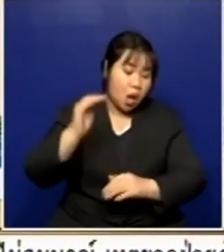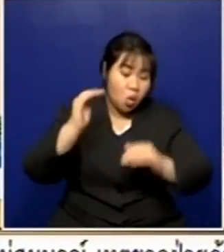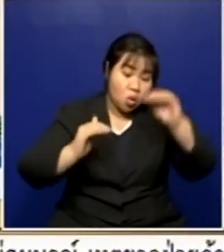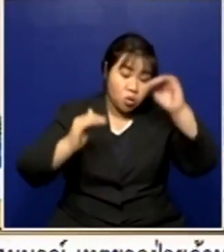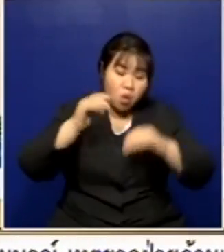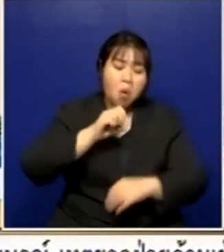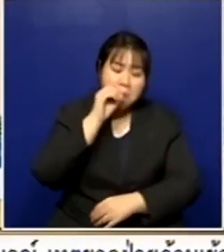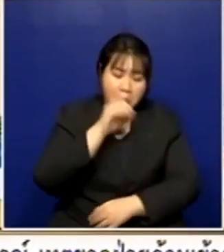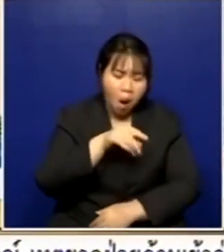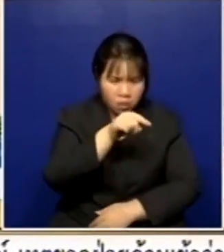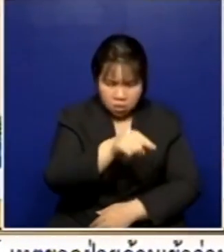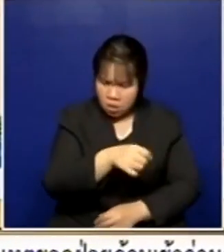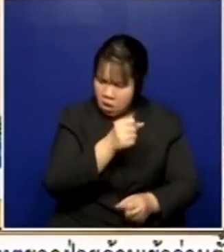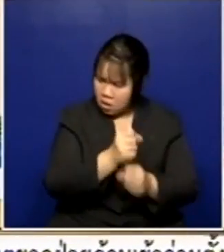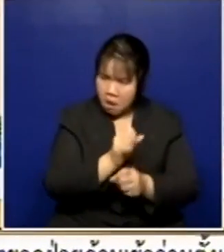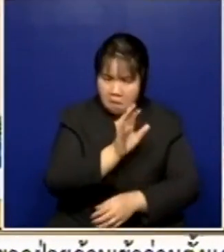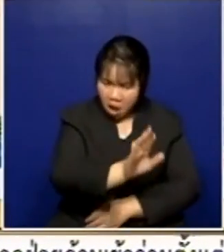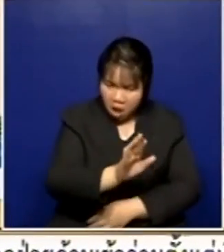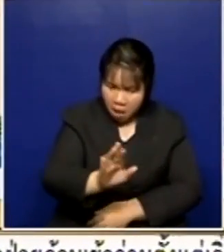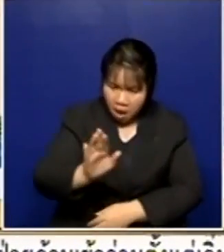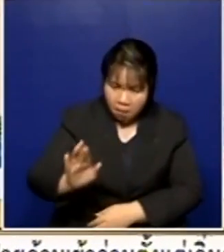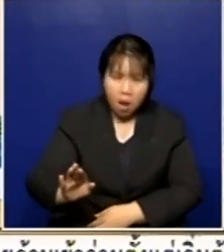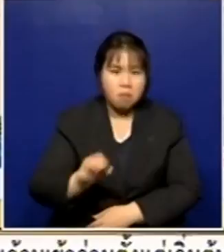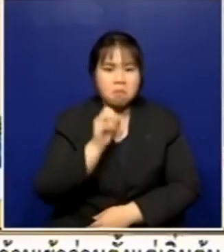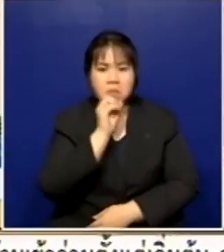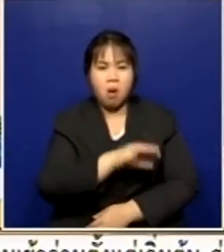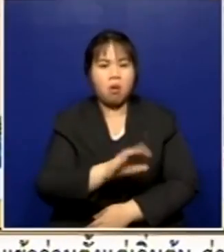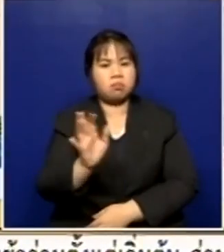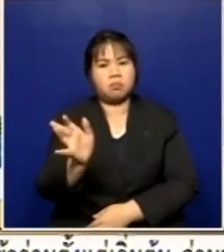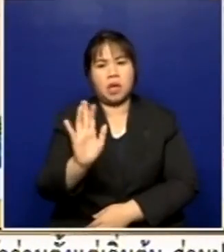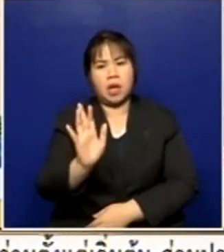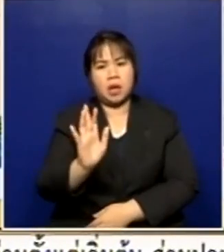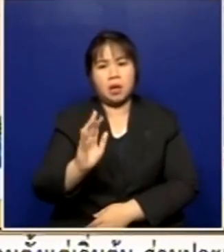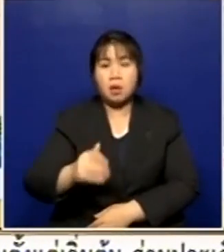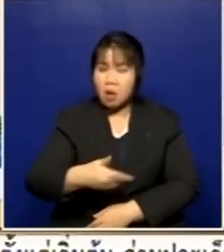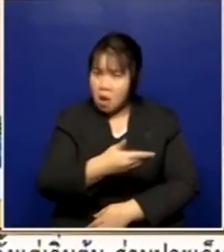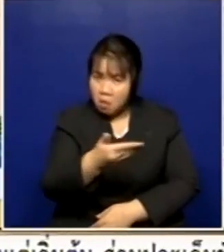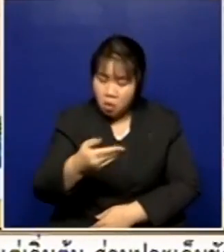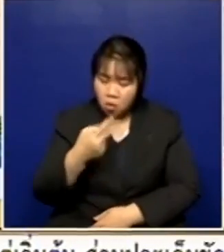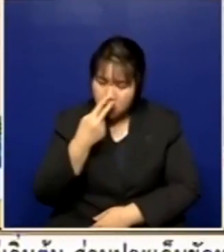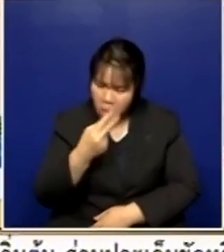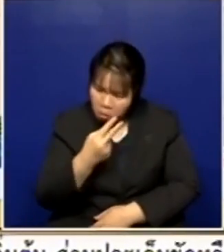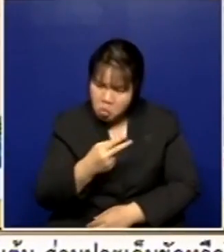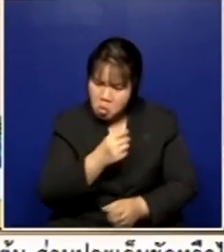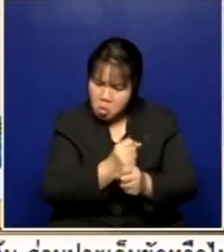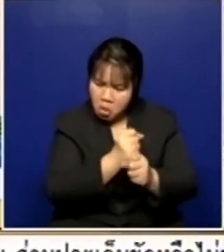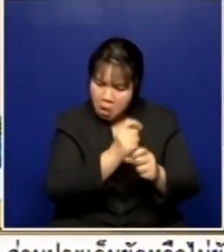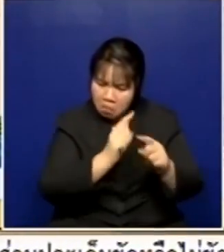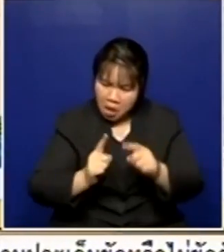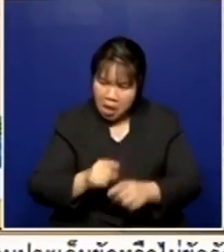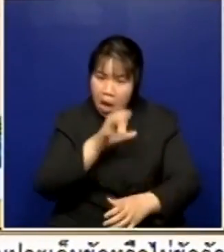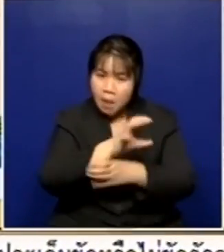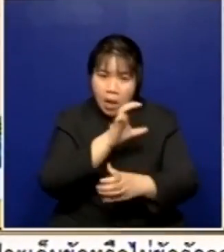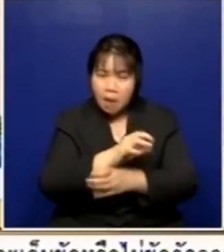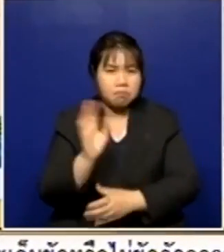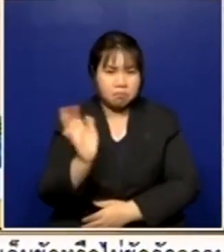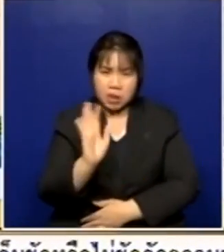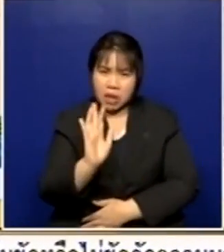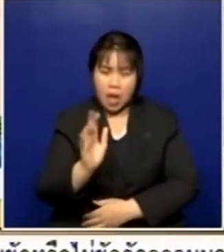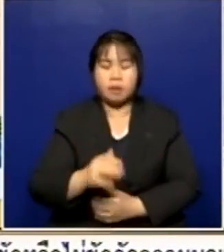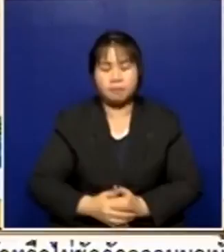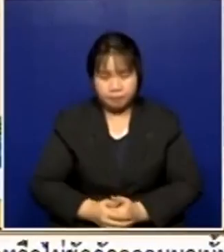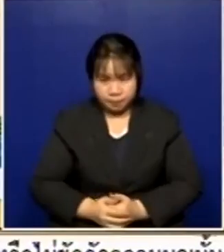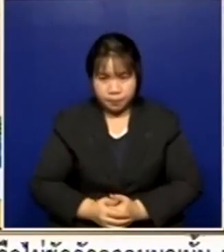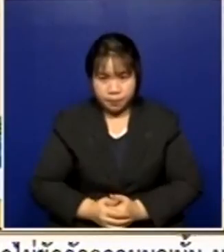คนหารพิจารณาเรื่องนี้ 6คนหารแตกเรื่องนั้นคนที่จะบอกประชาชน